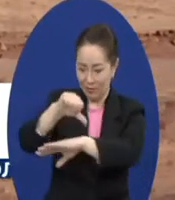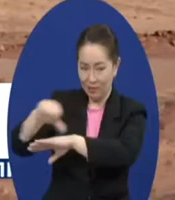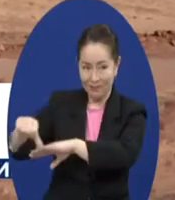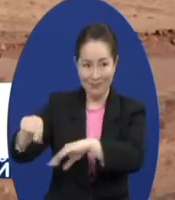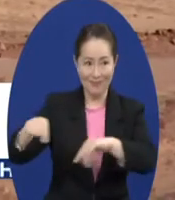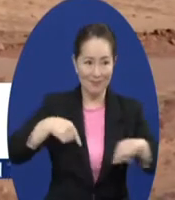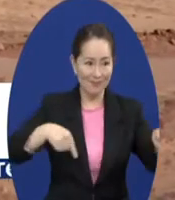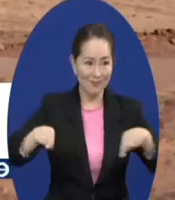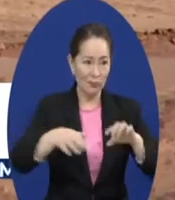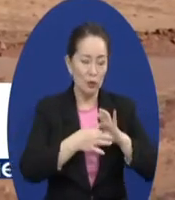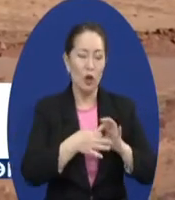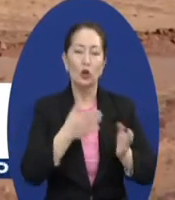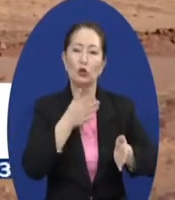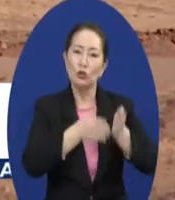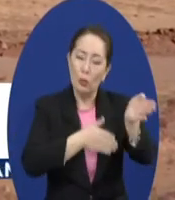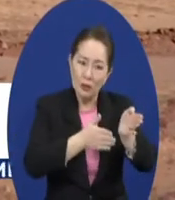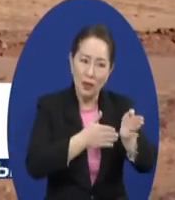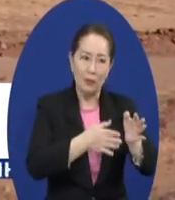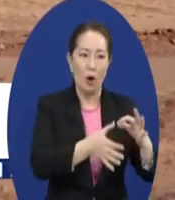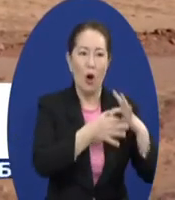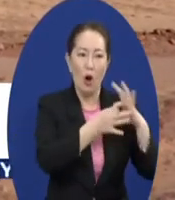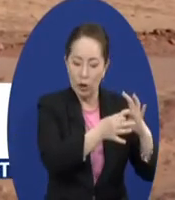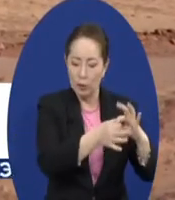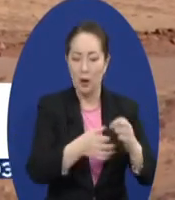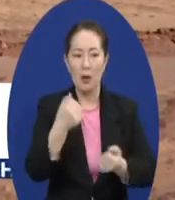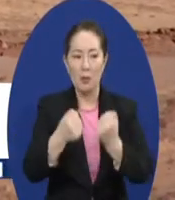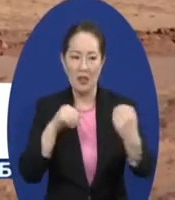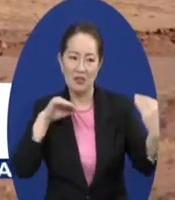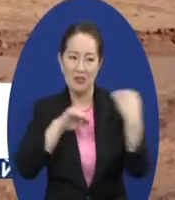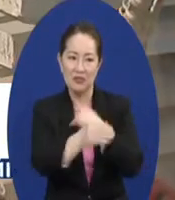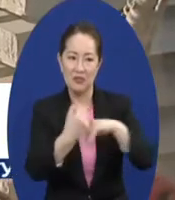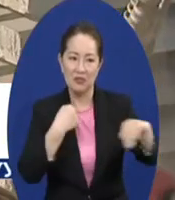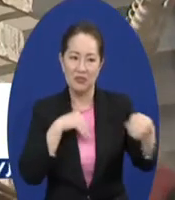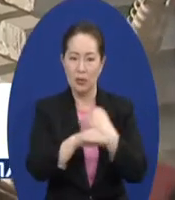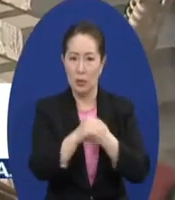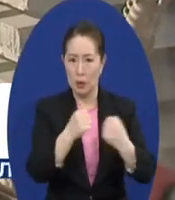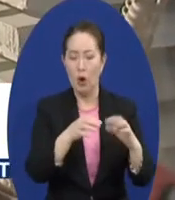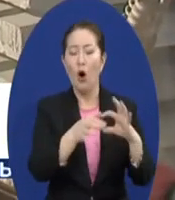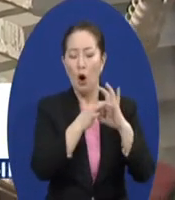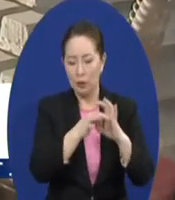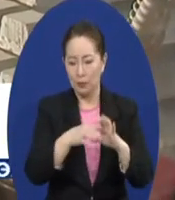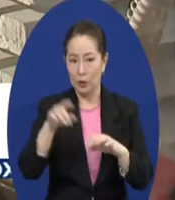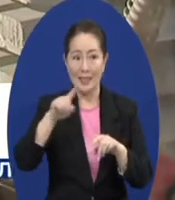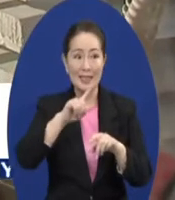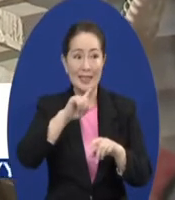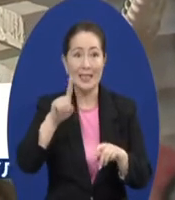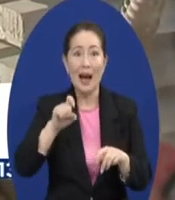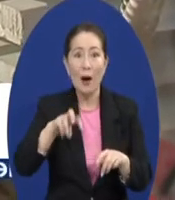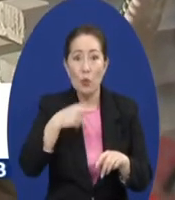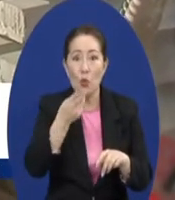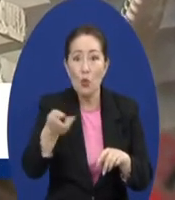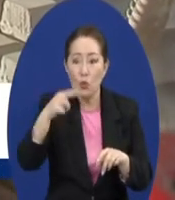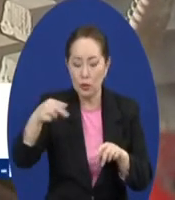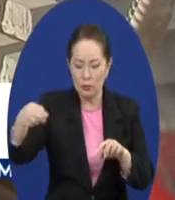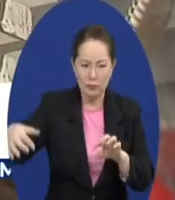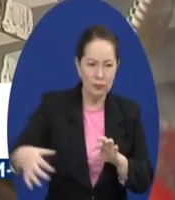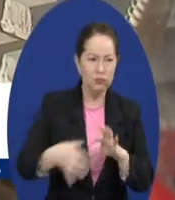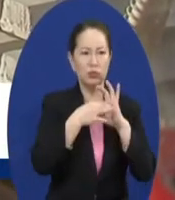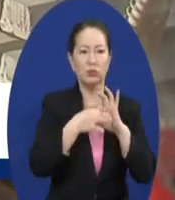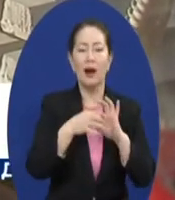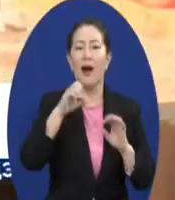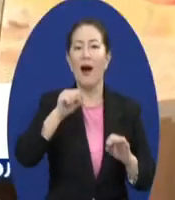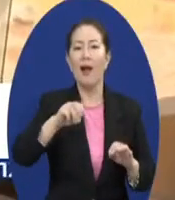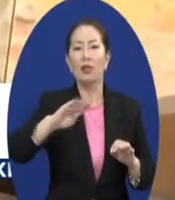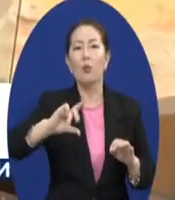замаар холбож чадвал за мөн замын одоо үүдийг бид нар алтан болгохтой хурдны замаар холбож чадвал манай Монгол